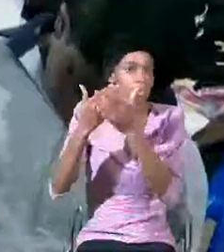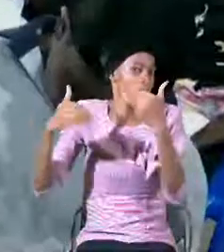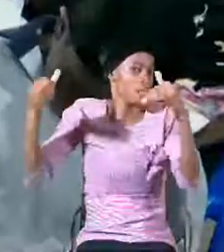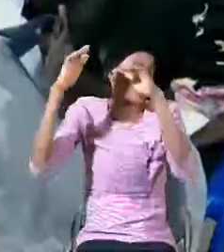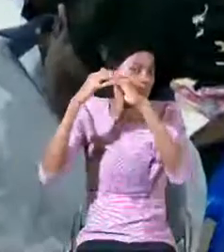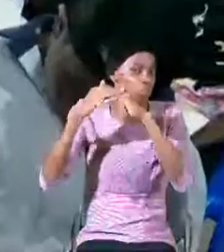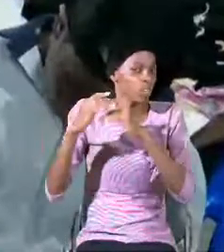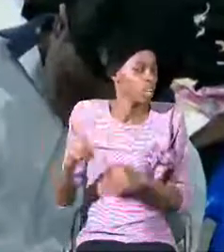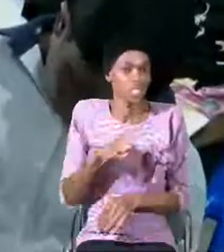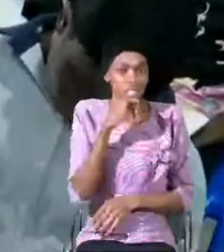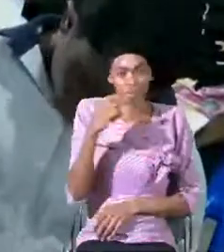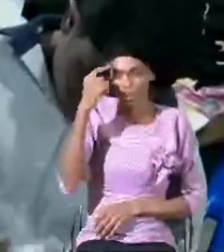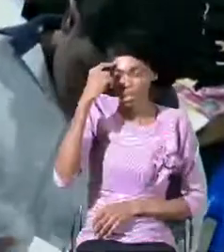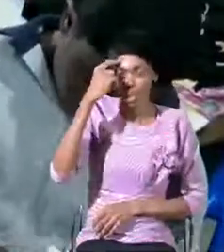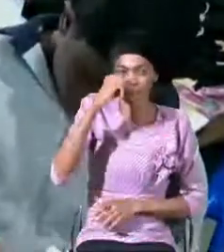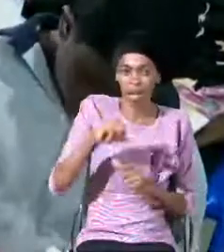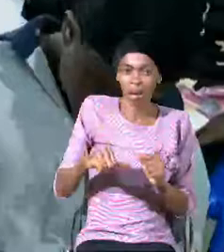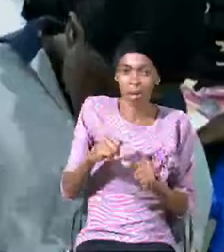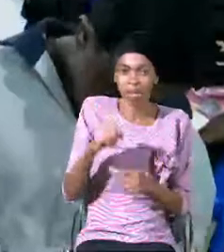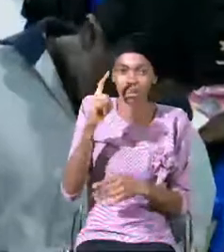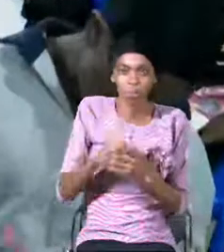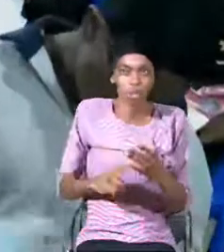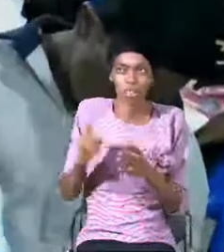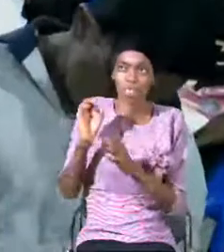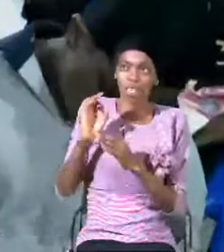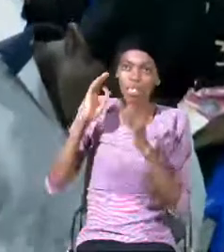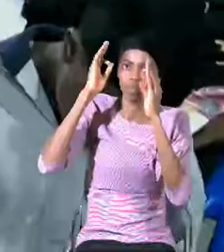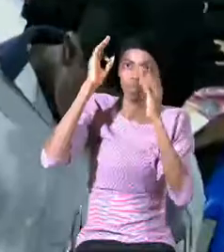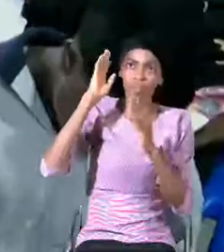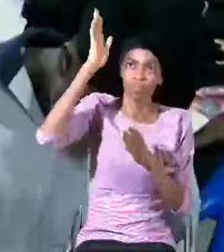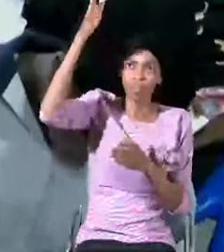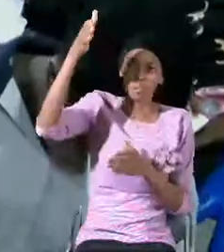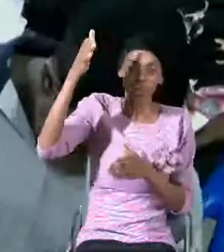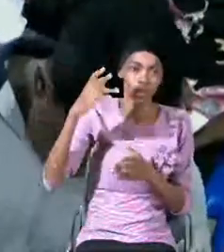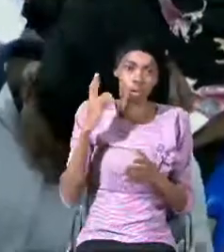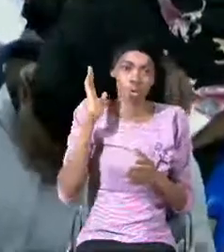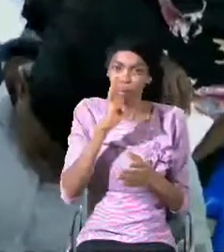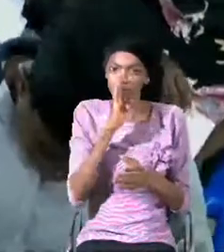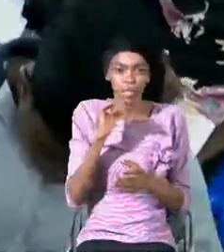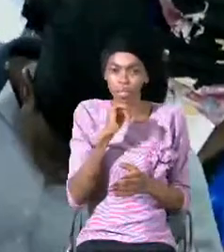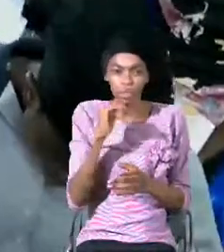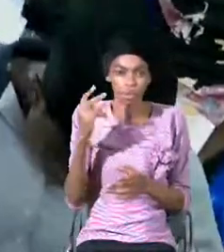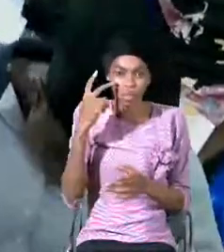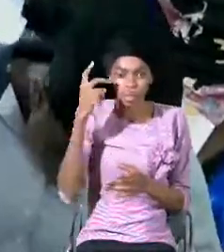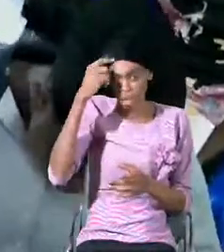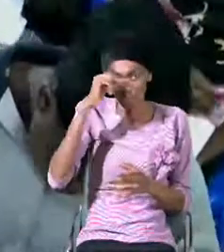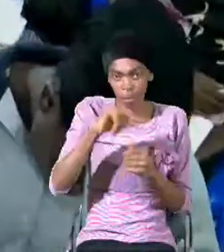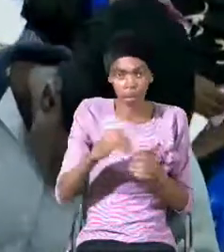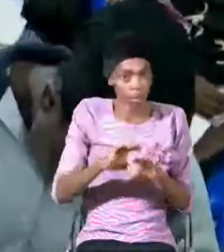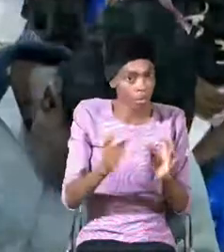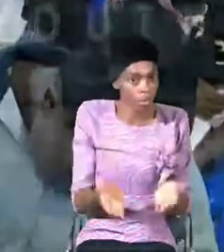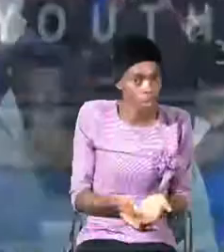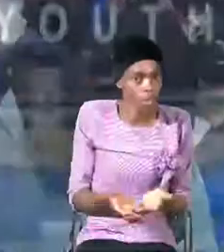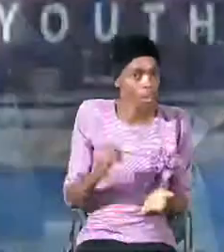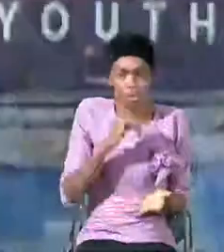ciel, il n'a pas pensé à ce que l'avenir lui destinait, il ne pensait pas à sa communauté, il